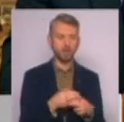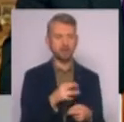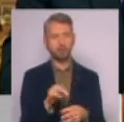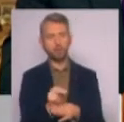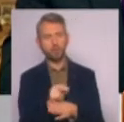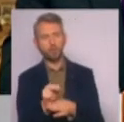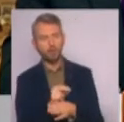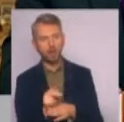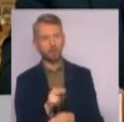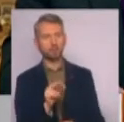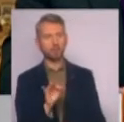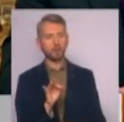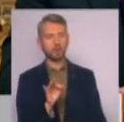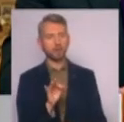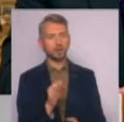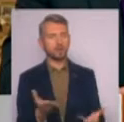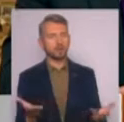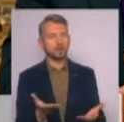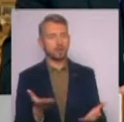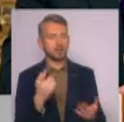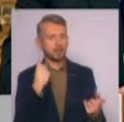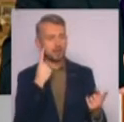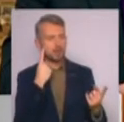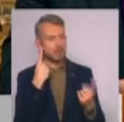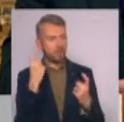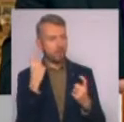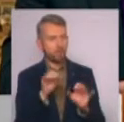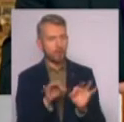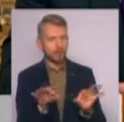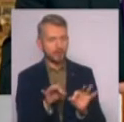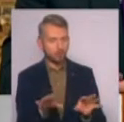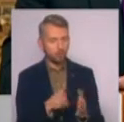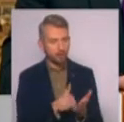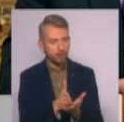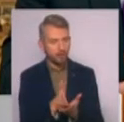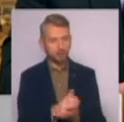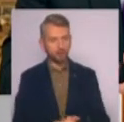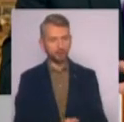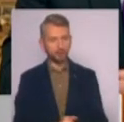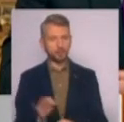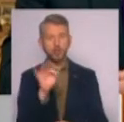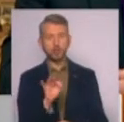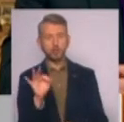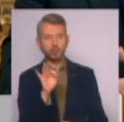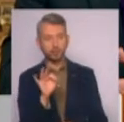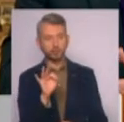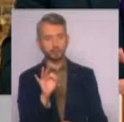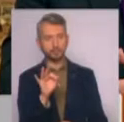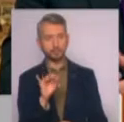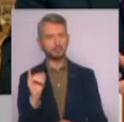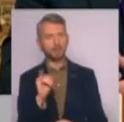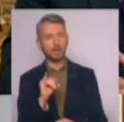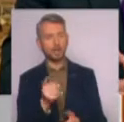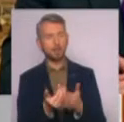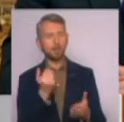по якійсь інформаційному напрямку щодо і